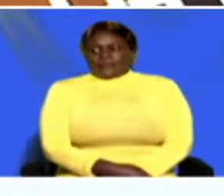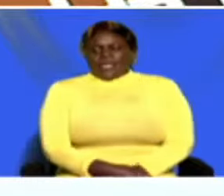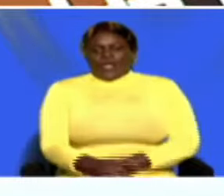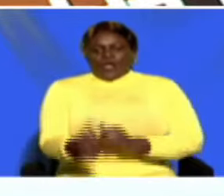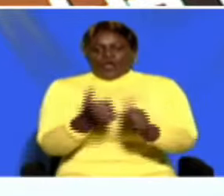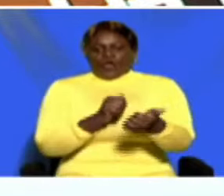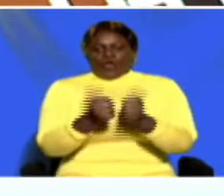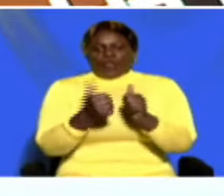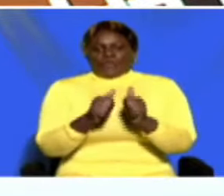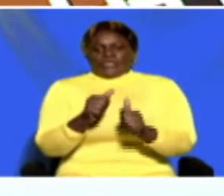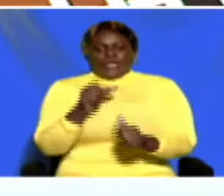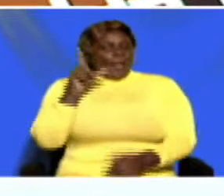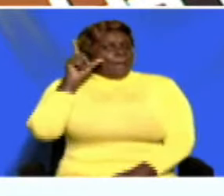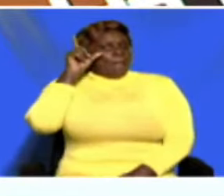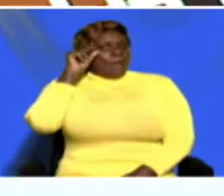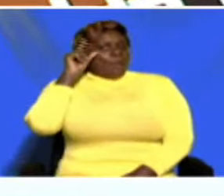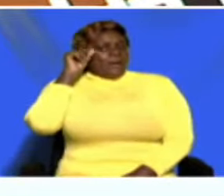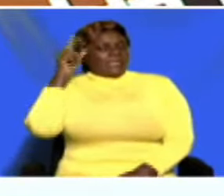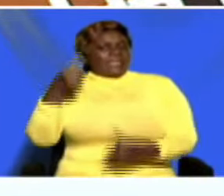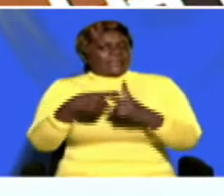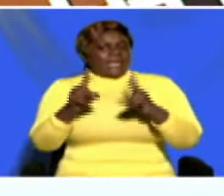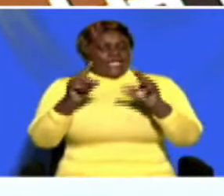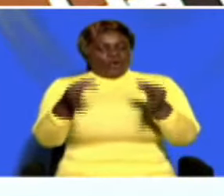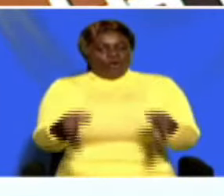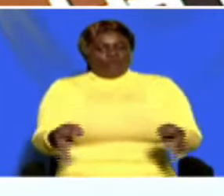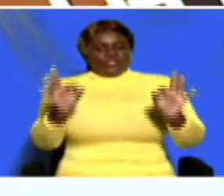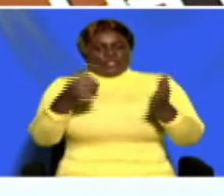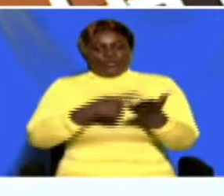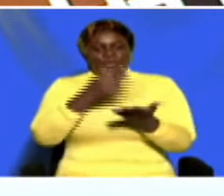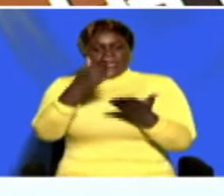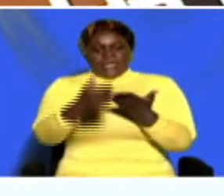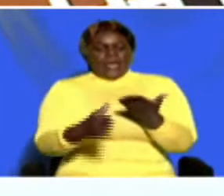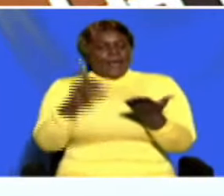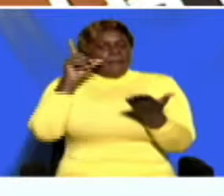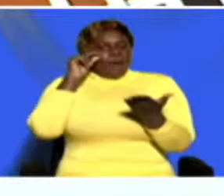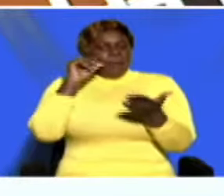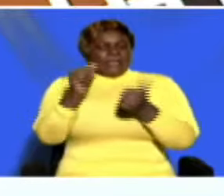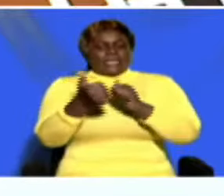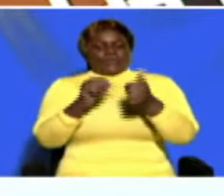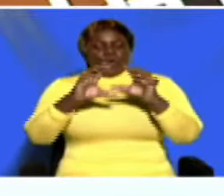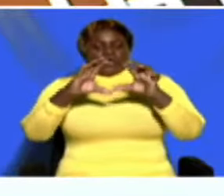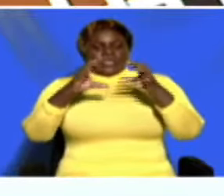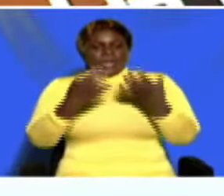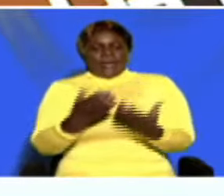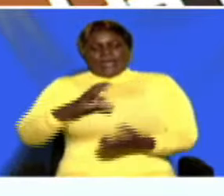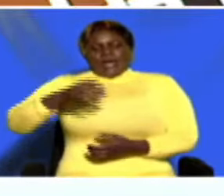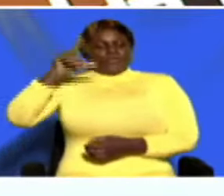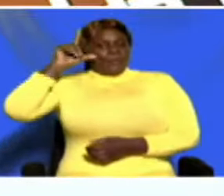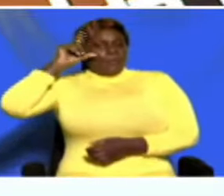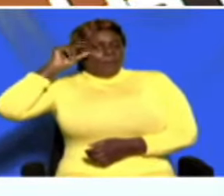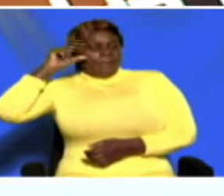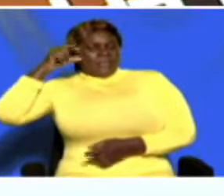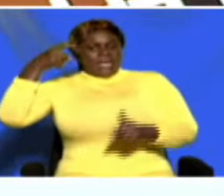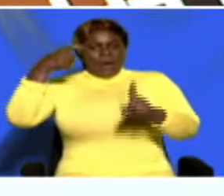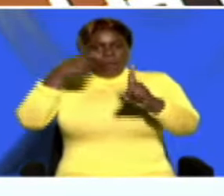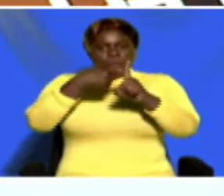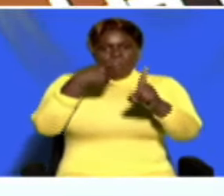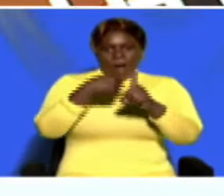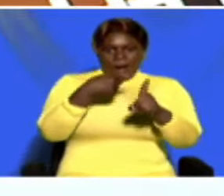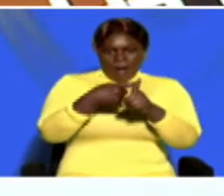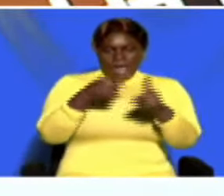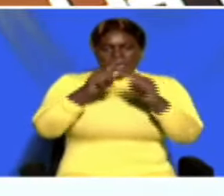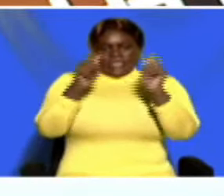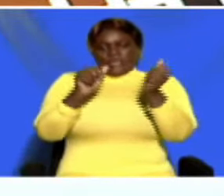Michuano ya pwani ya Super Cup ilianza rasmi wikendi katika uga wa Mombasa Sports Club. Kaunti za Mombasa na Kwale zitakuwa na